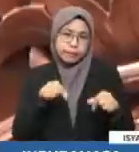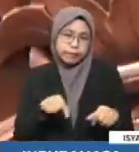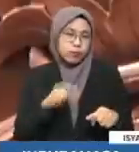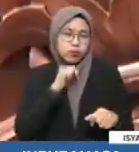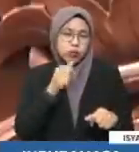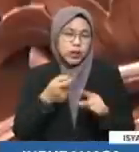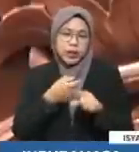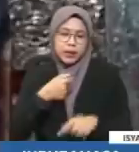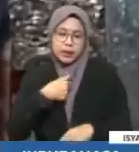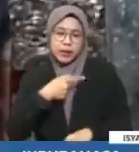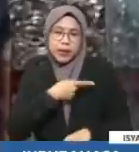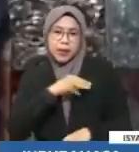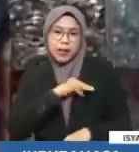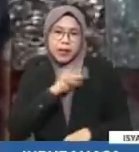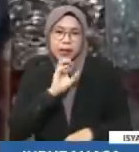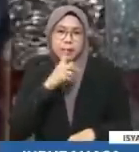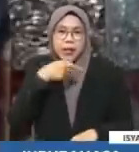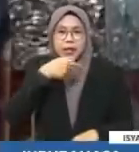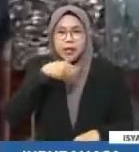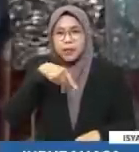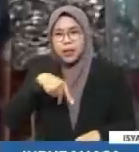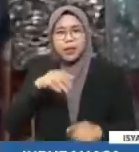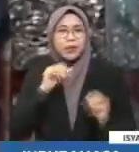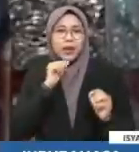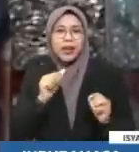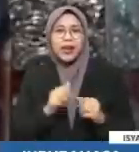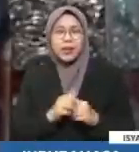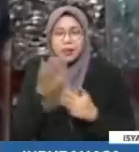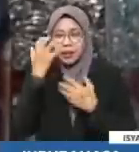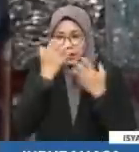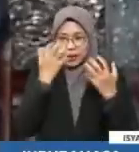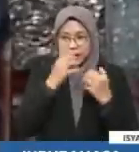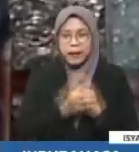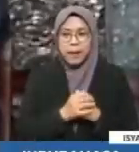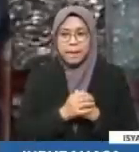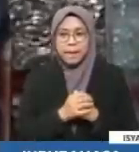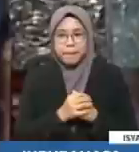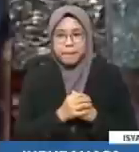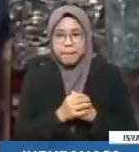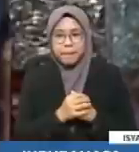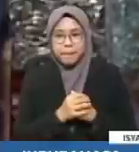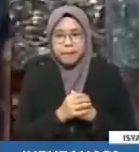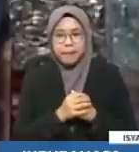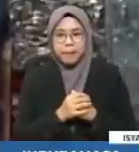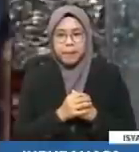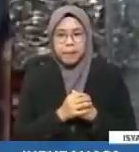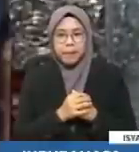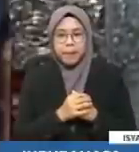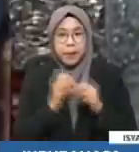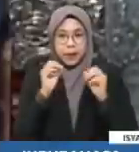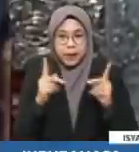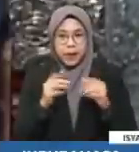tauziri betul itu bukan jagose kami dikebiri speak Arabic yang mengeluhkan dewannya Yap yang mama Oke